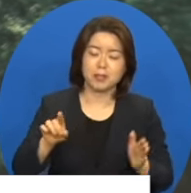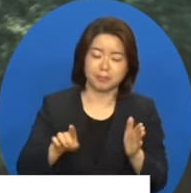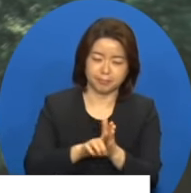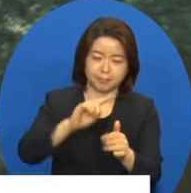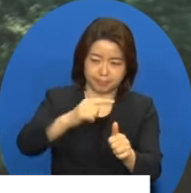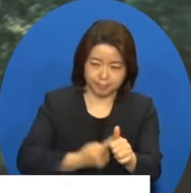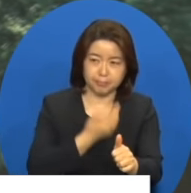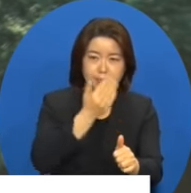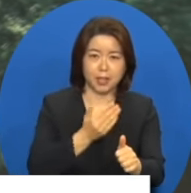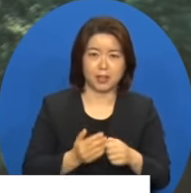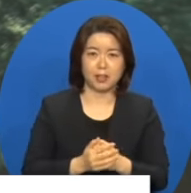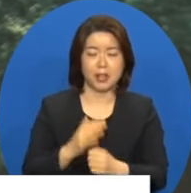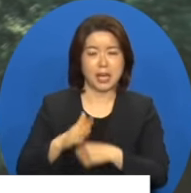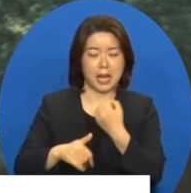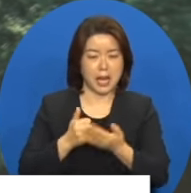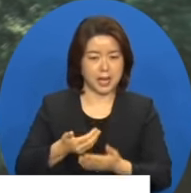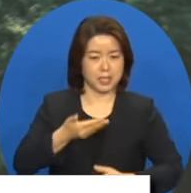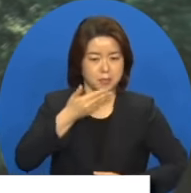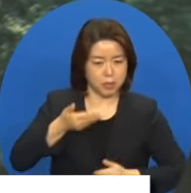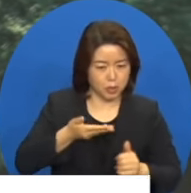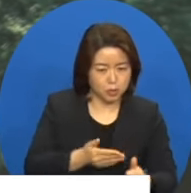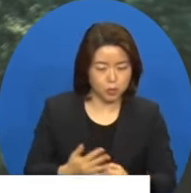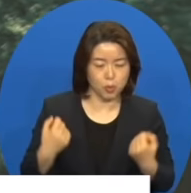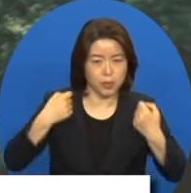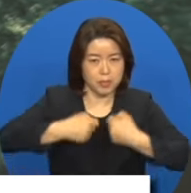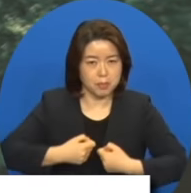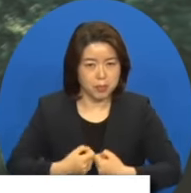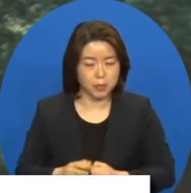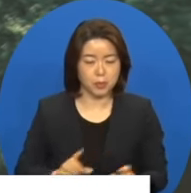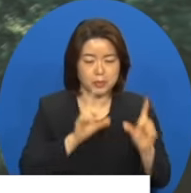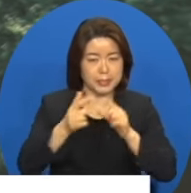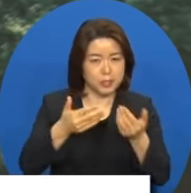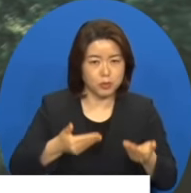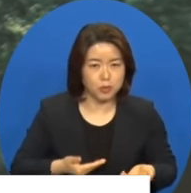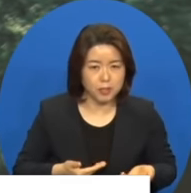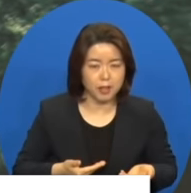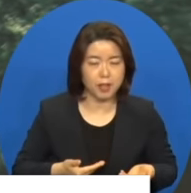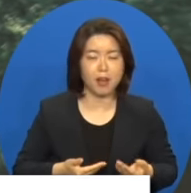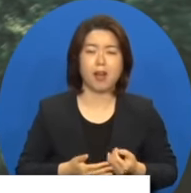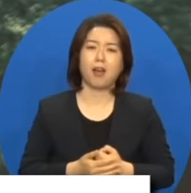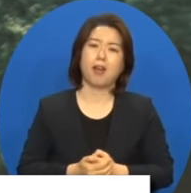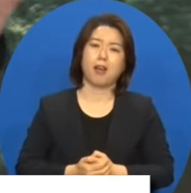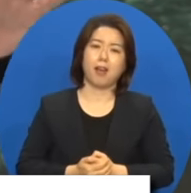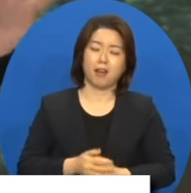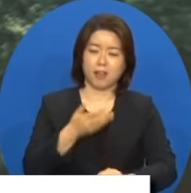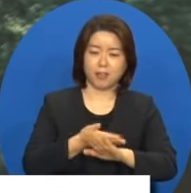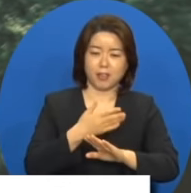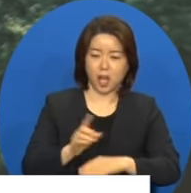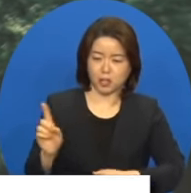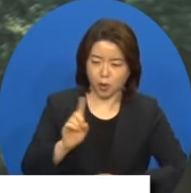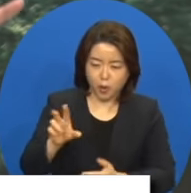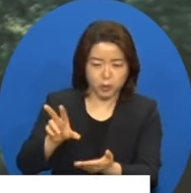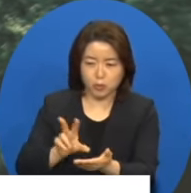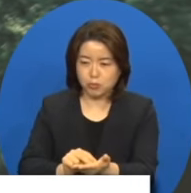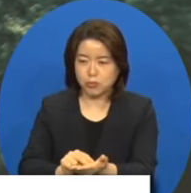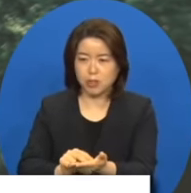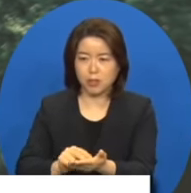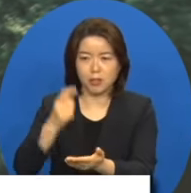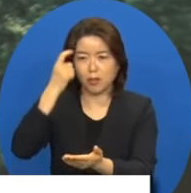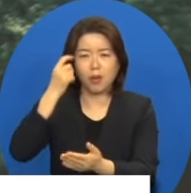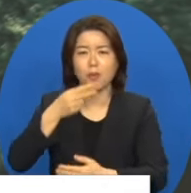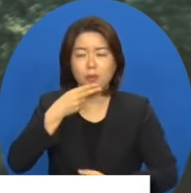것. 하나님이 먹이고 입히고 살리신다. 그러면 다른 어떤 문제도 문제가 될 게